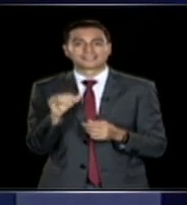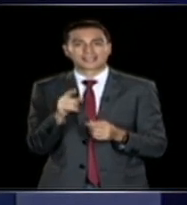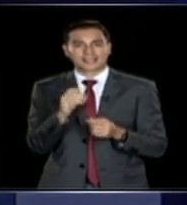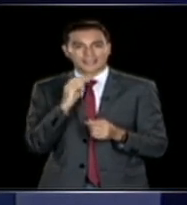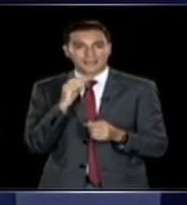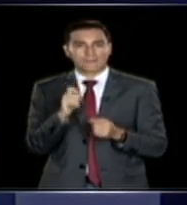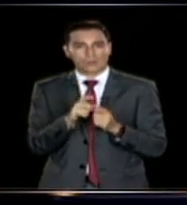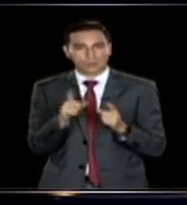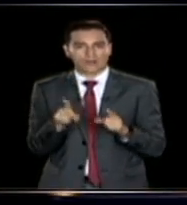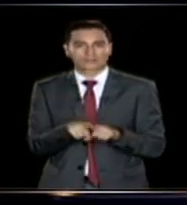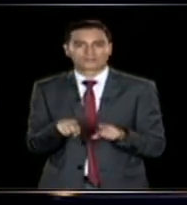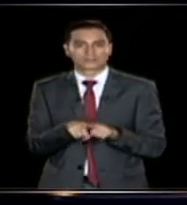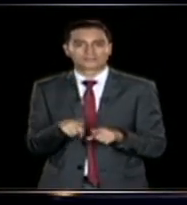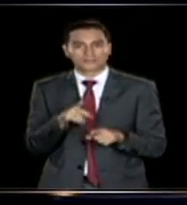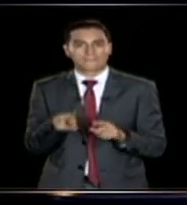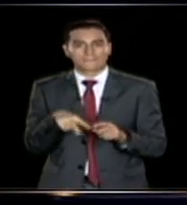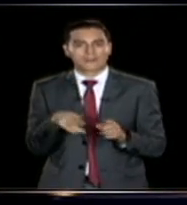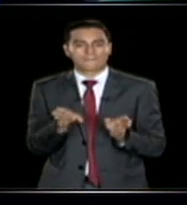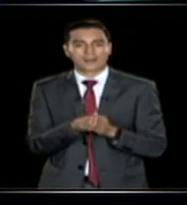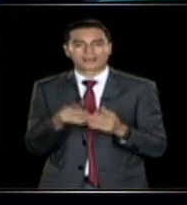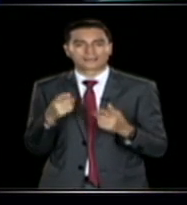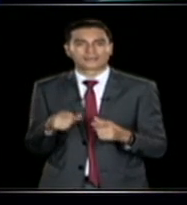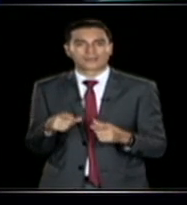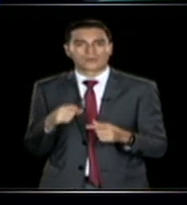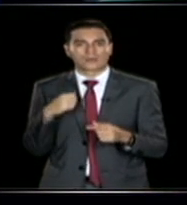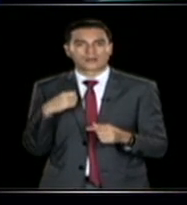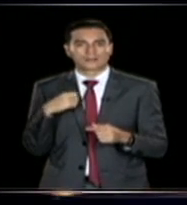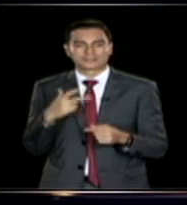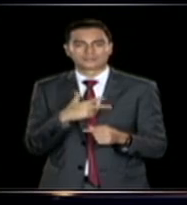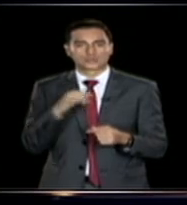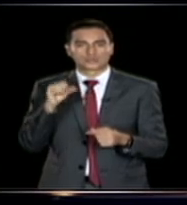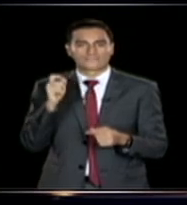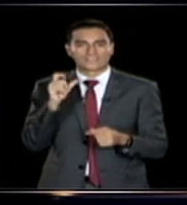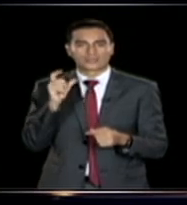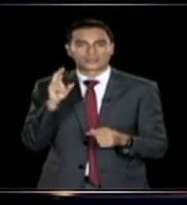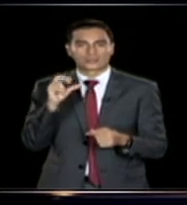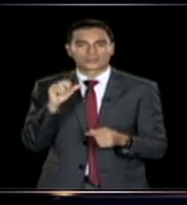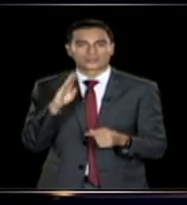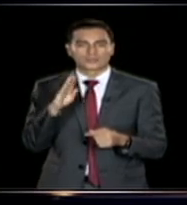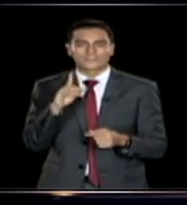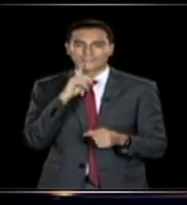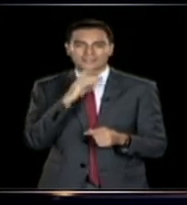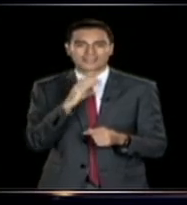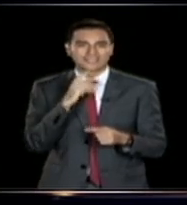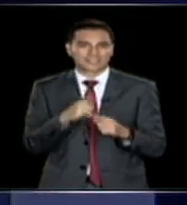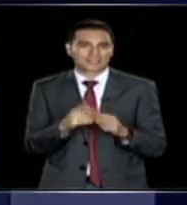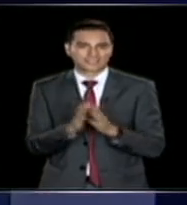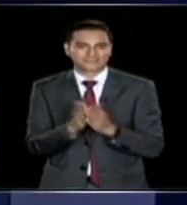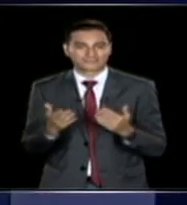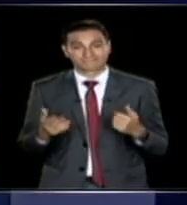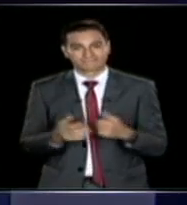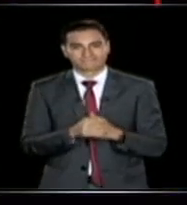ما منطقية لأنه كان بيلعب في يوفنتوس. محمود سمير للأسف الشديد إجابة